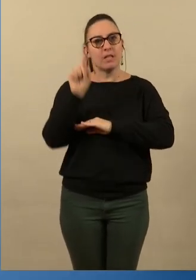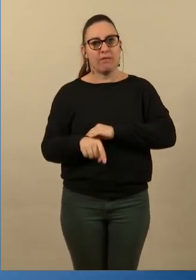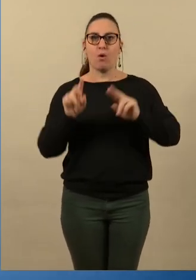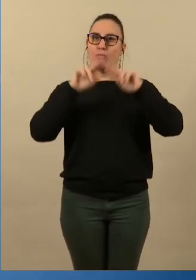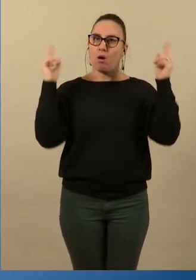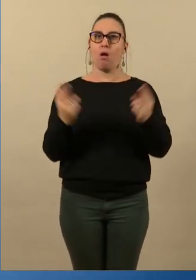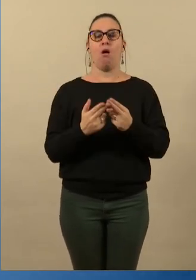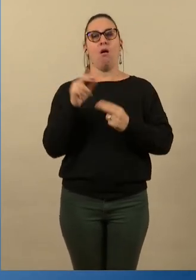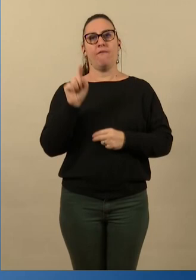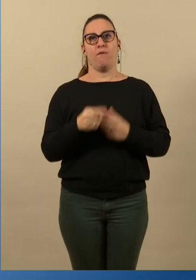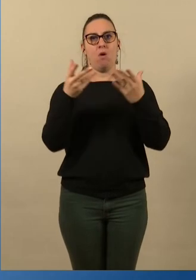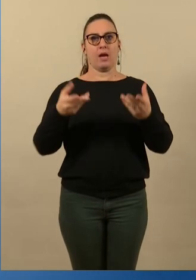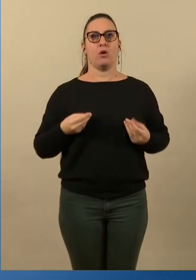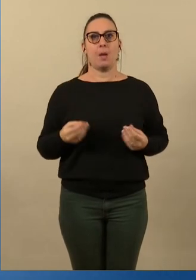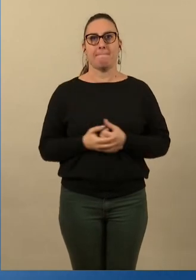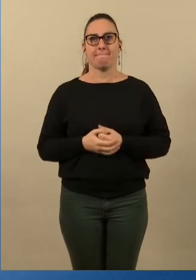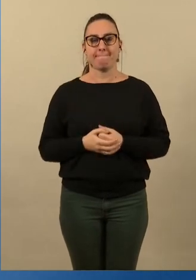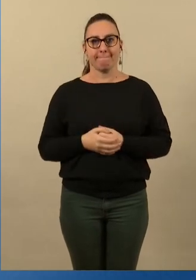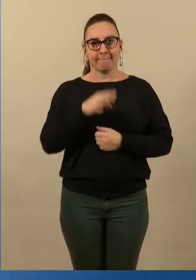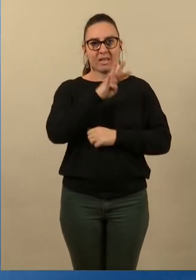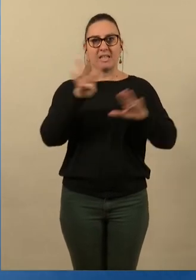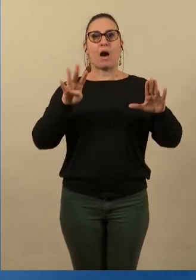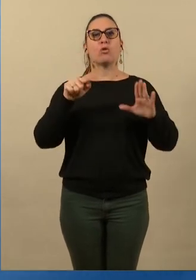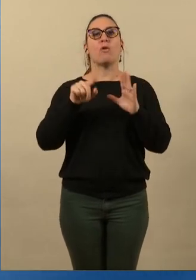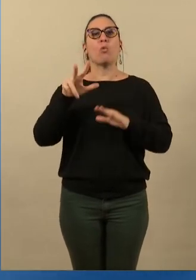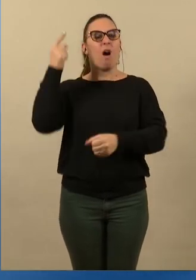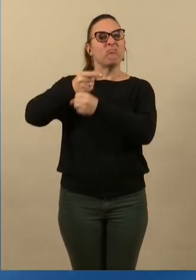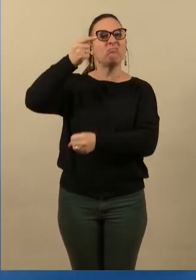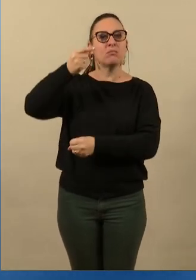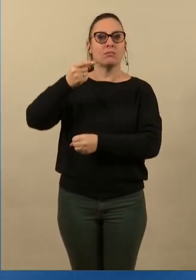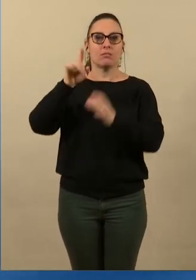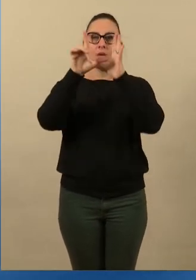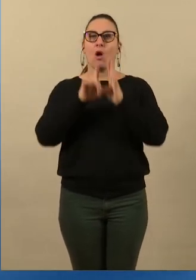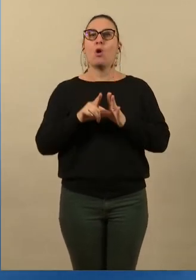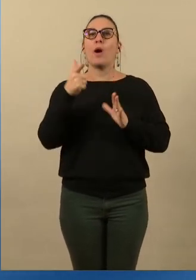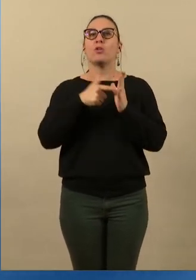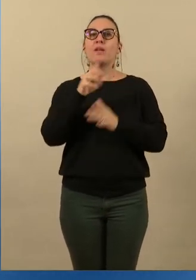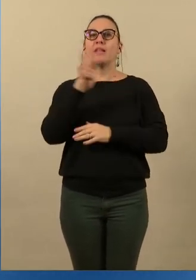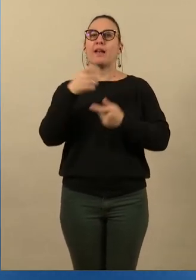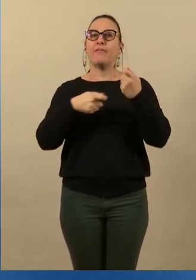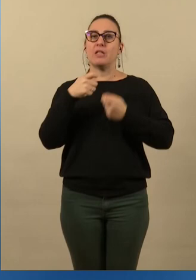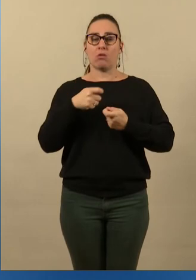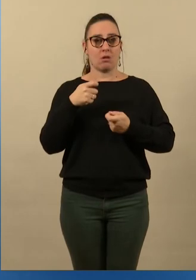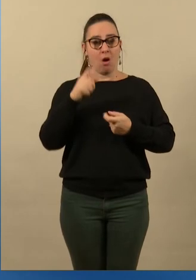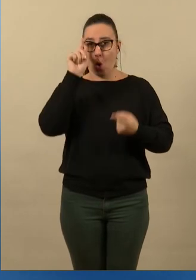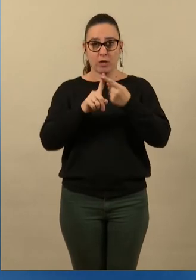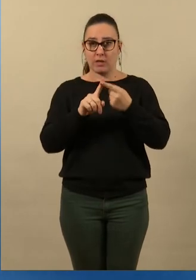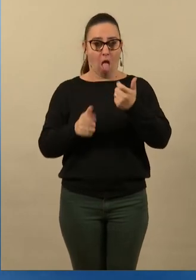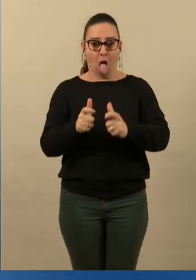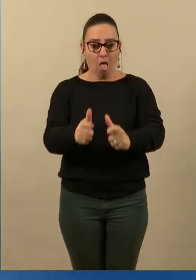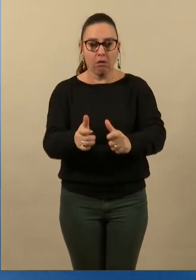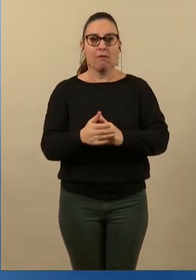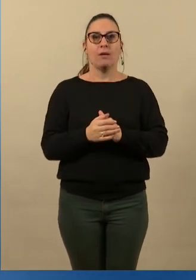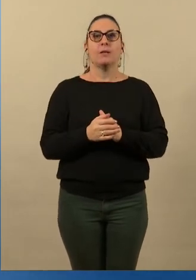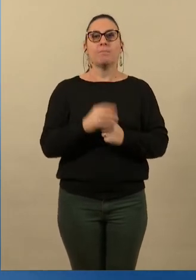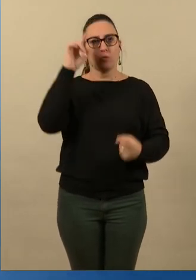universel l'usage du 493 sur le projet de loi de finances 2024 met à mal l'objectif d'une éducation